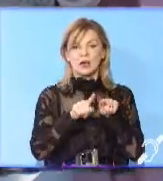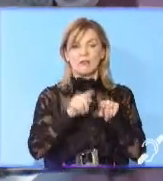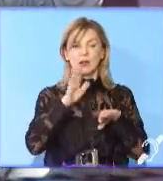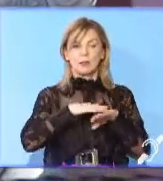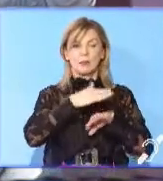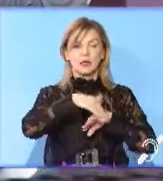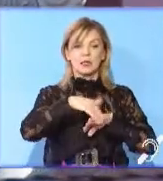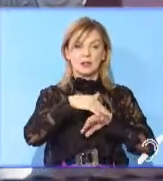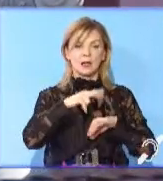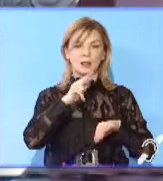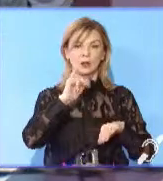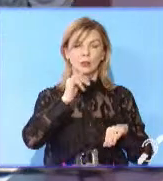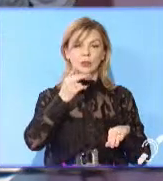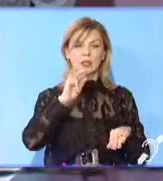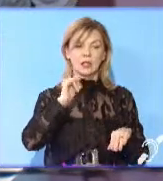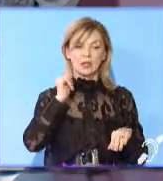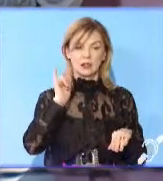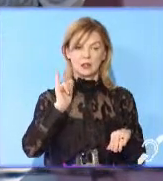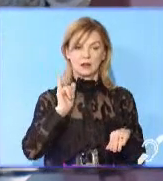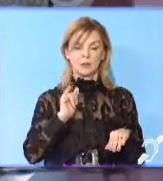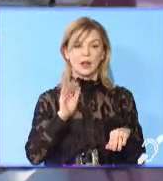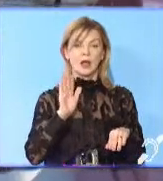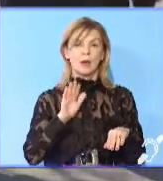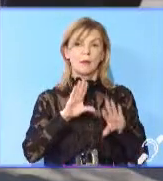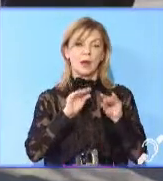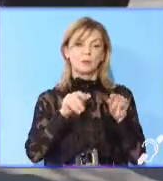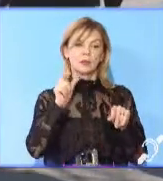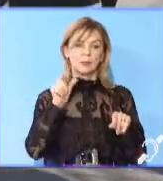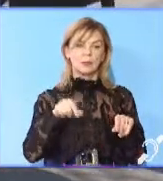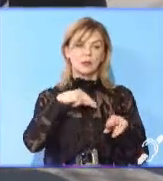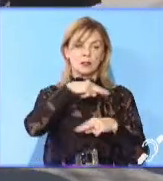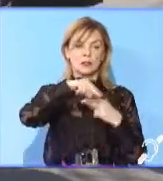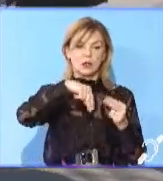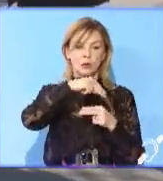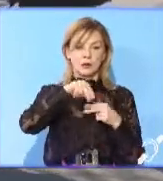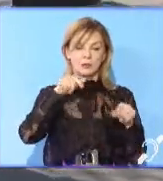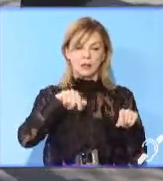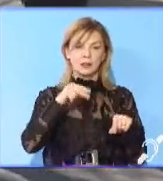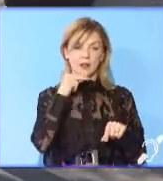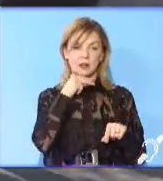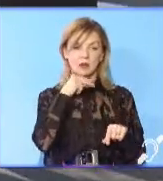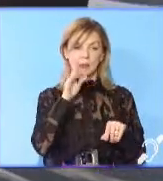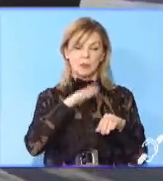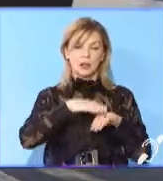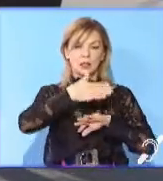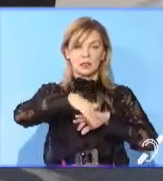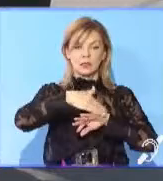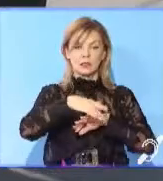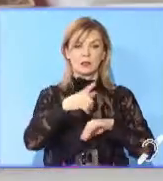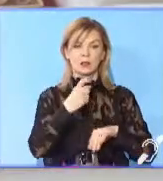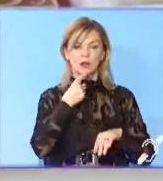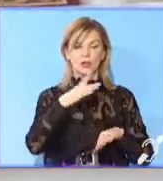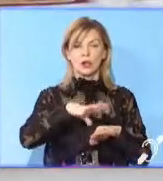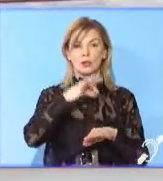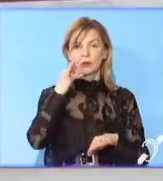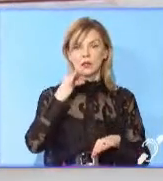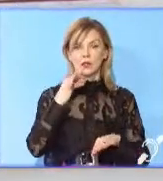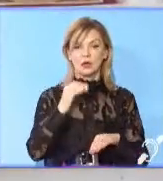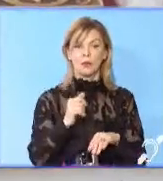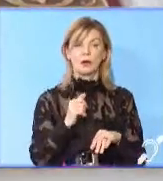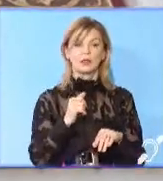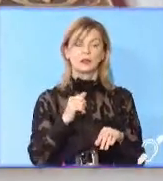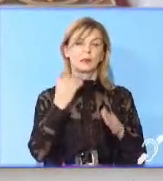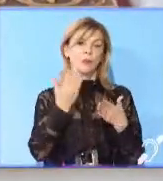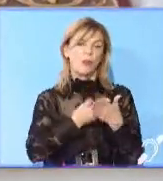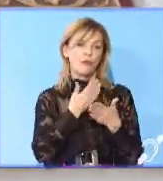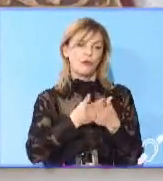strada Unirii la Casa Câncea. Zeci de craioveni s-au plimbat astăzi la orele prânzului pe străzile Craiovei și au descoperit farmecul